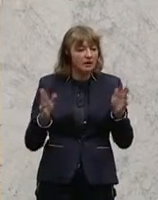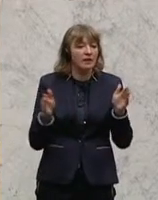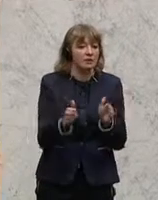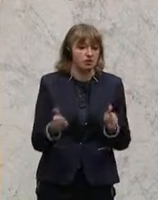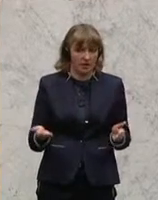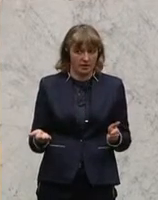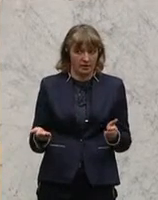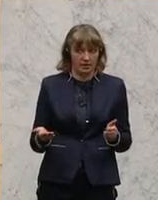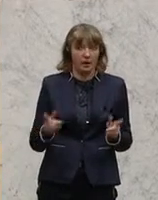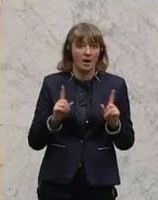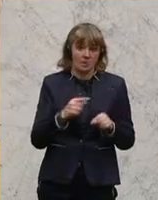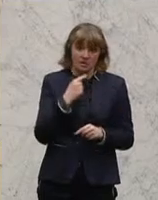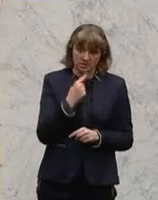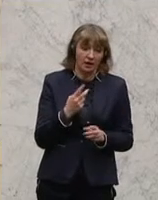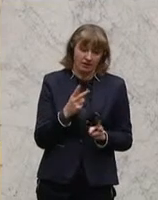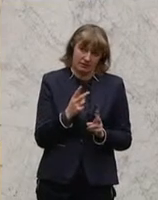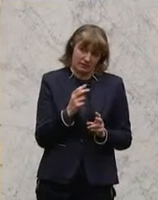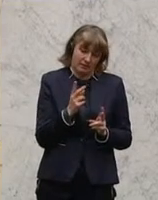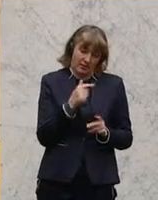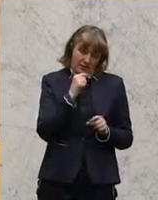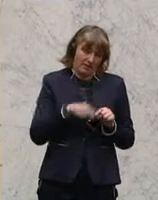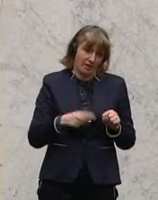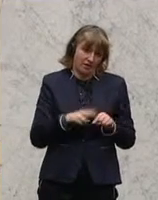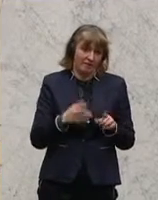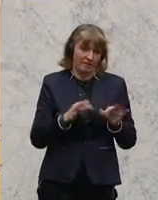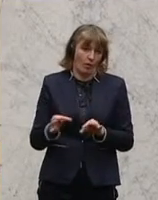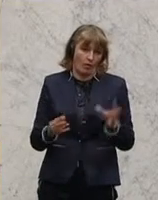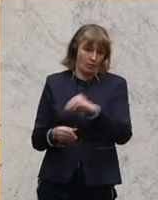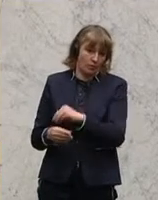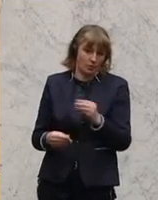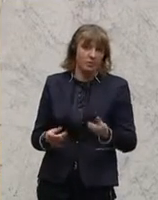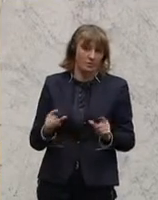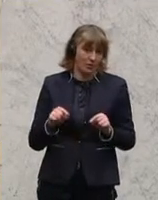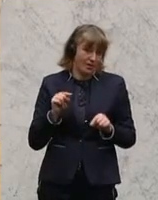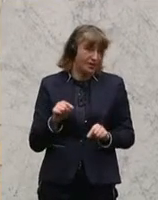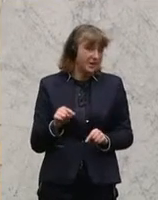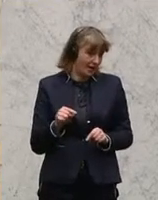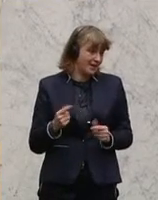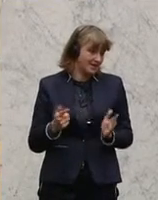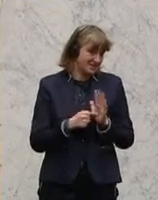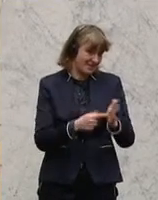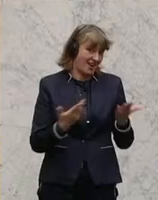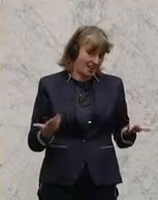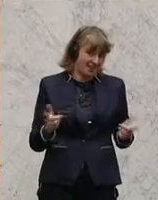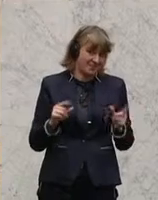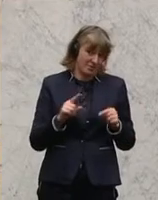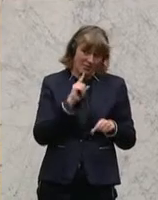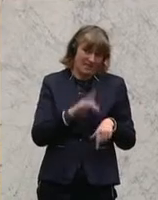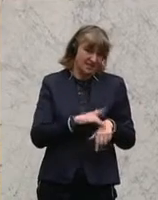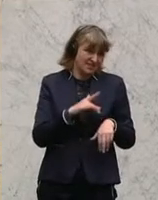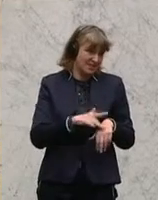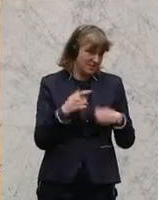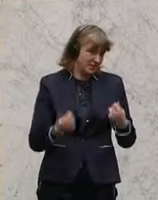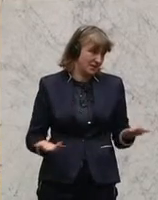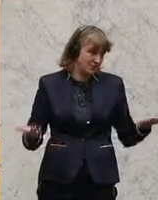wird, und sagt dann, das kann dann nicht falsch sein, wenn wir das gleich in einer Verordnung tun. Und das ist genau, das zeigt genau, wie wenig Sensibilität es